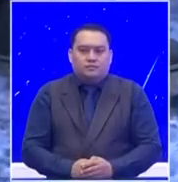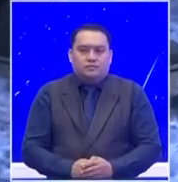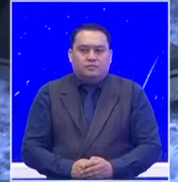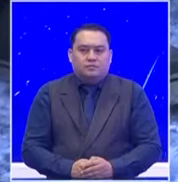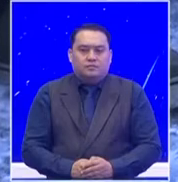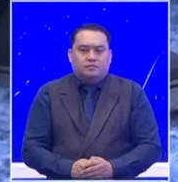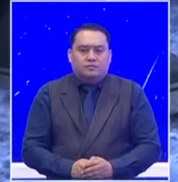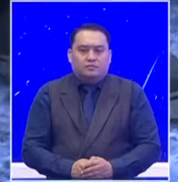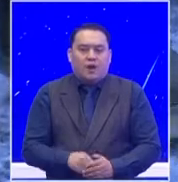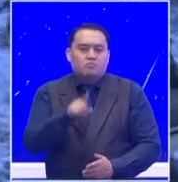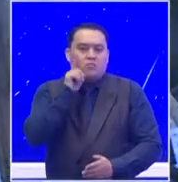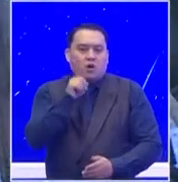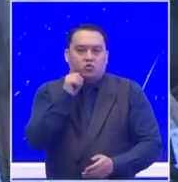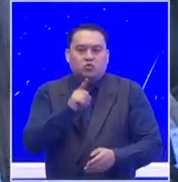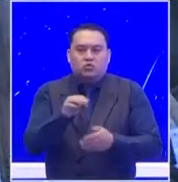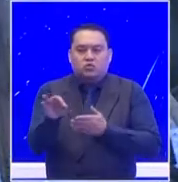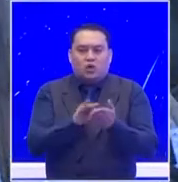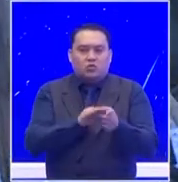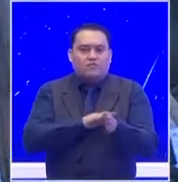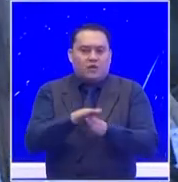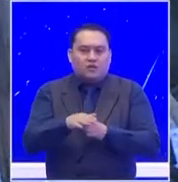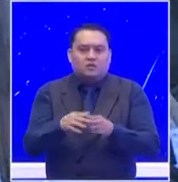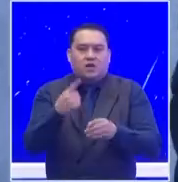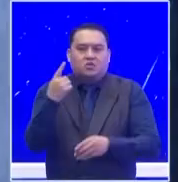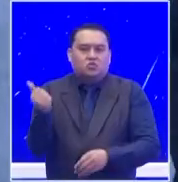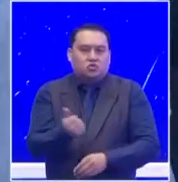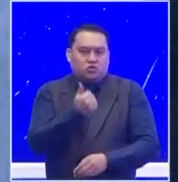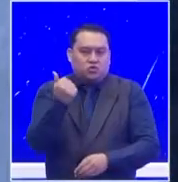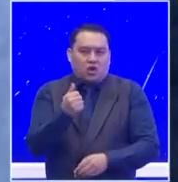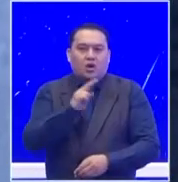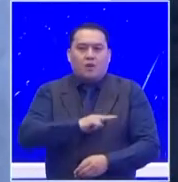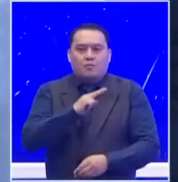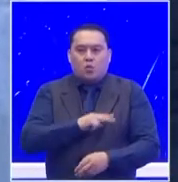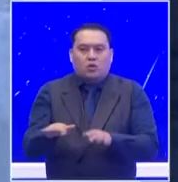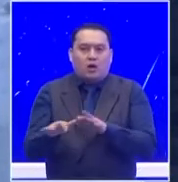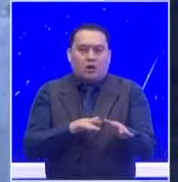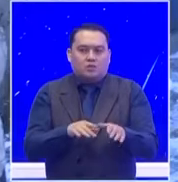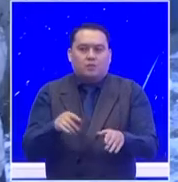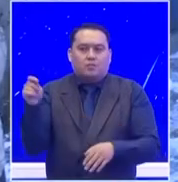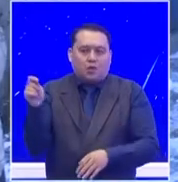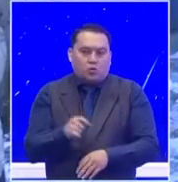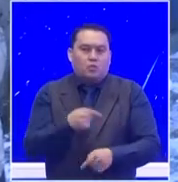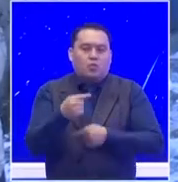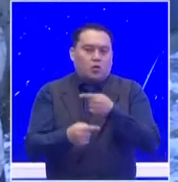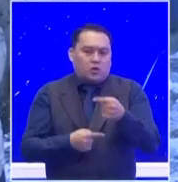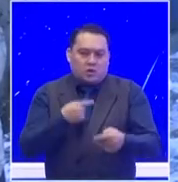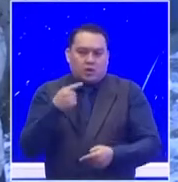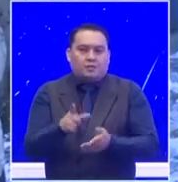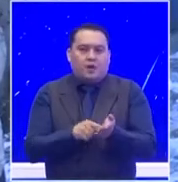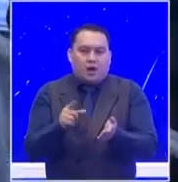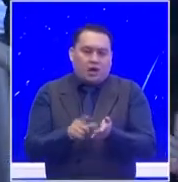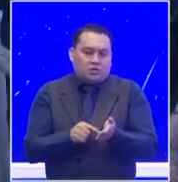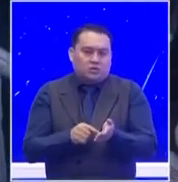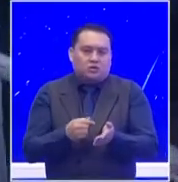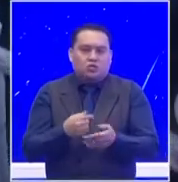уголь. Энергичная молодежь управилась с работой всего за час. Это не одноразовая акция, говорят волонтеры, и будут навещать пенсионерку,